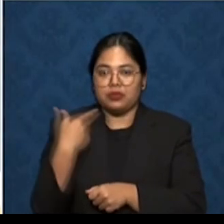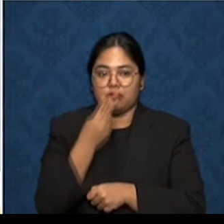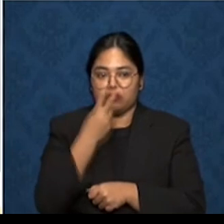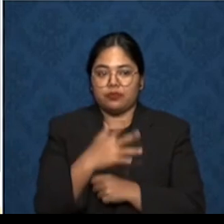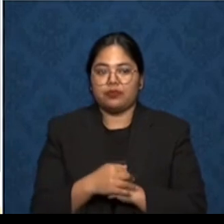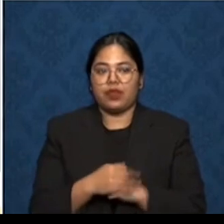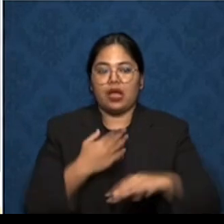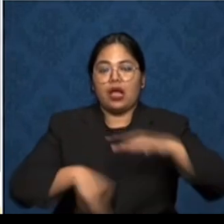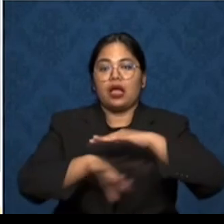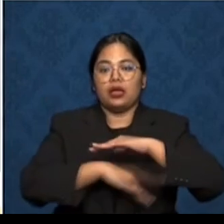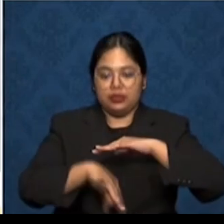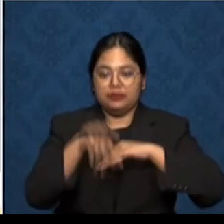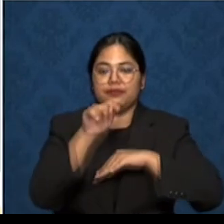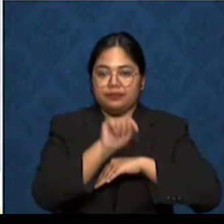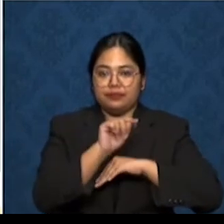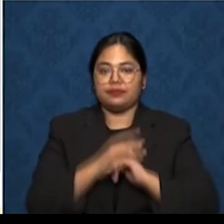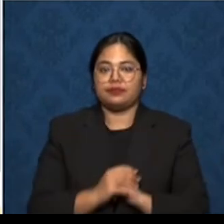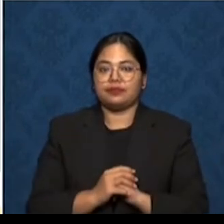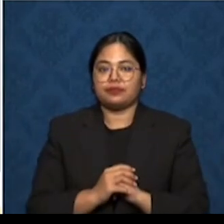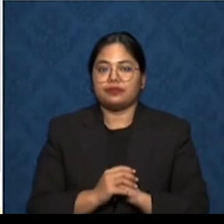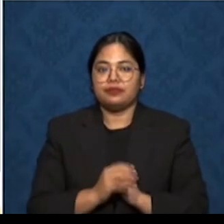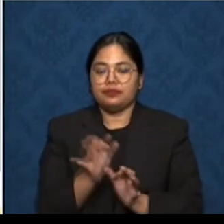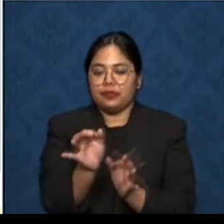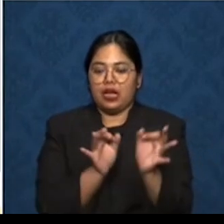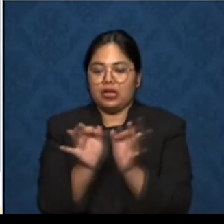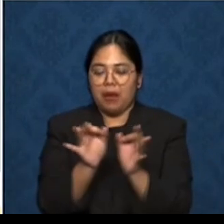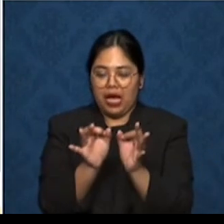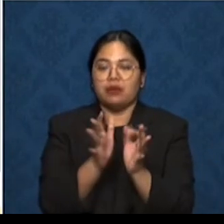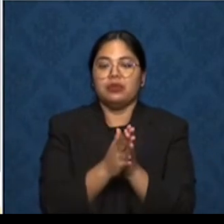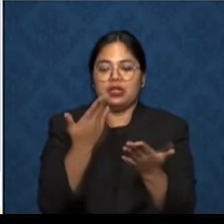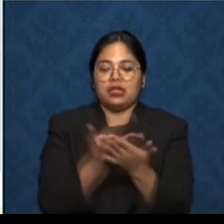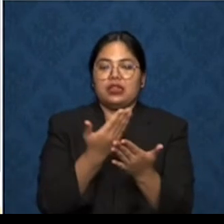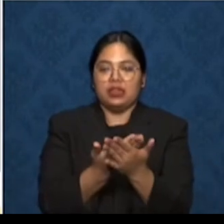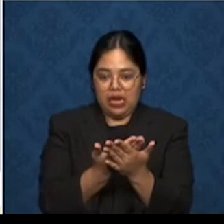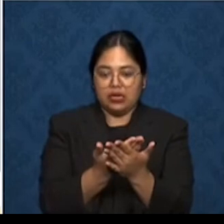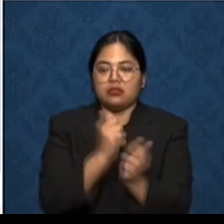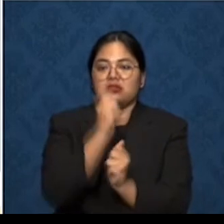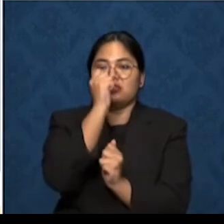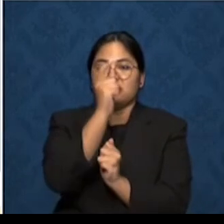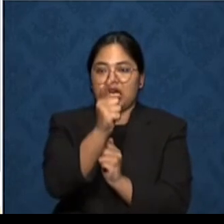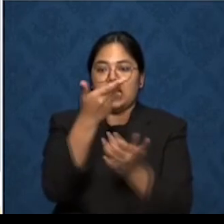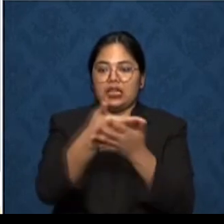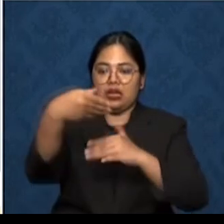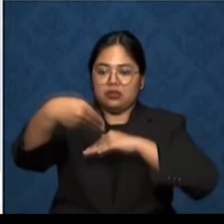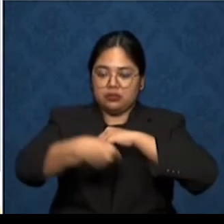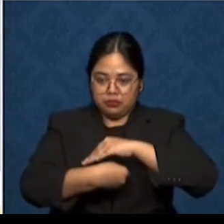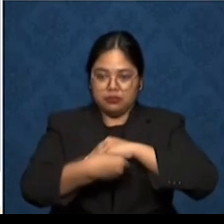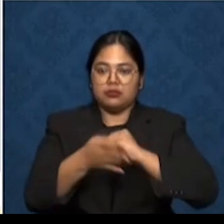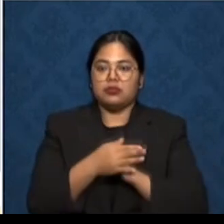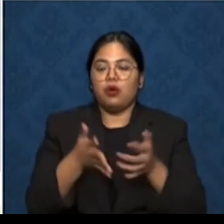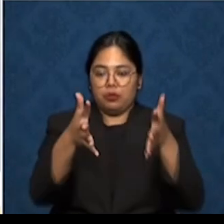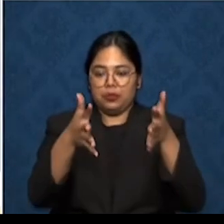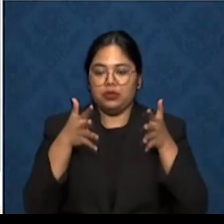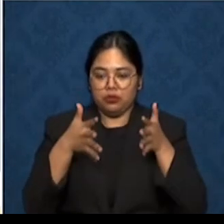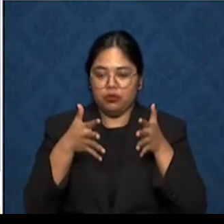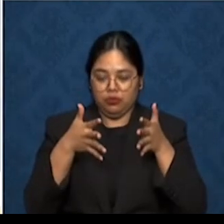เอกสารฉบับนี้แจกแจงถงค่าเครีเส้นทางปจำเดือนของแต่ลหนวยงานระบุไอย่ชดเจนต้ขอภัด้นะ